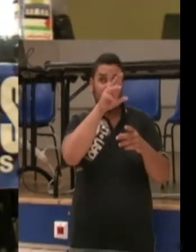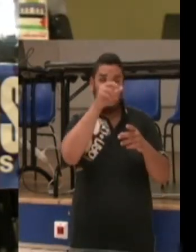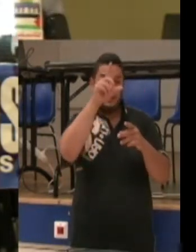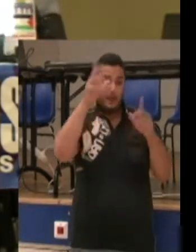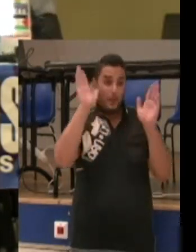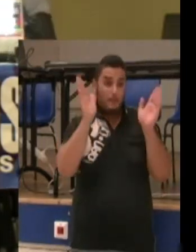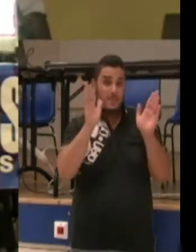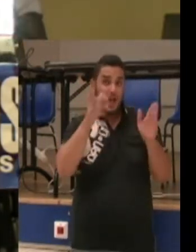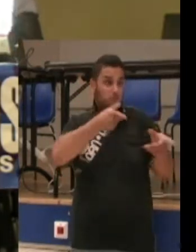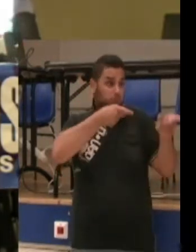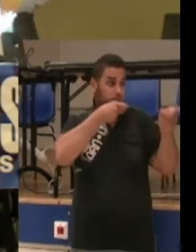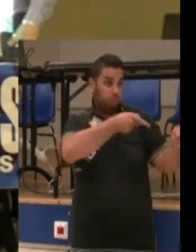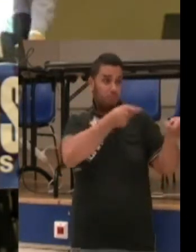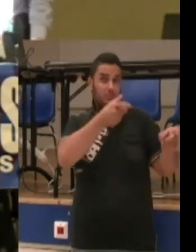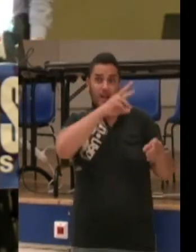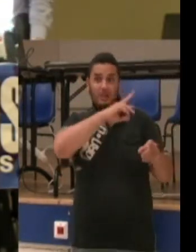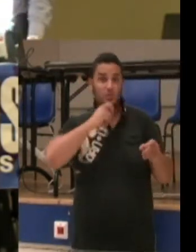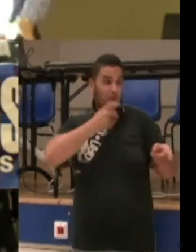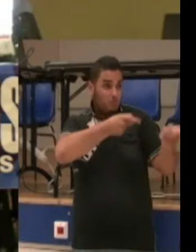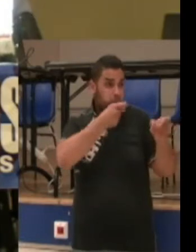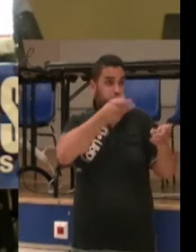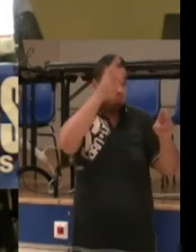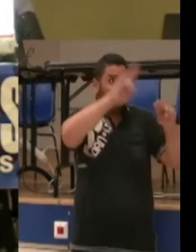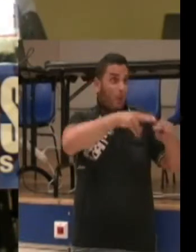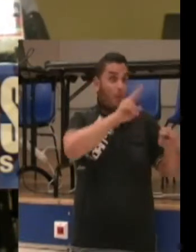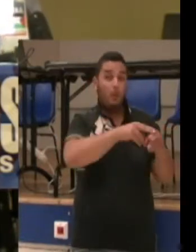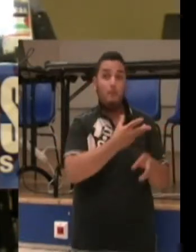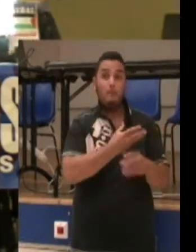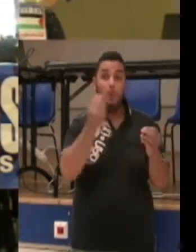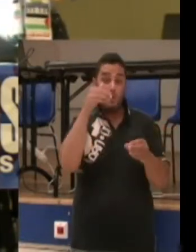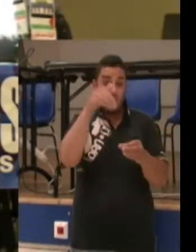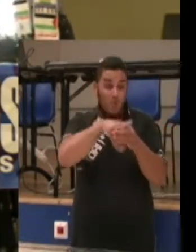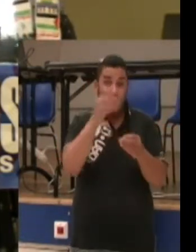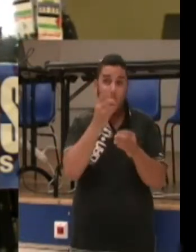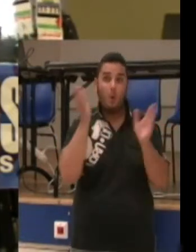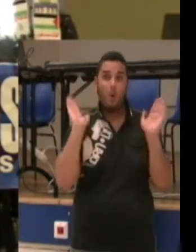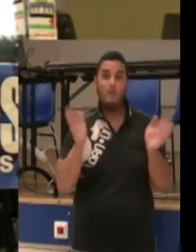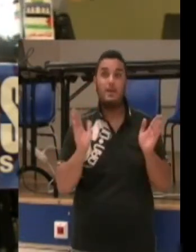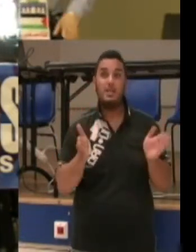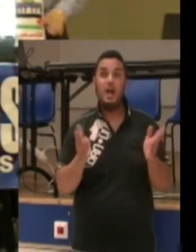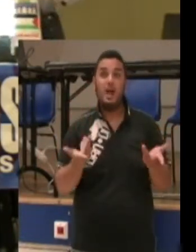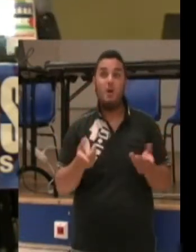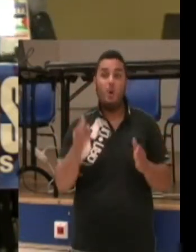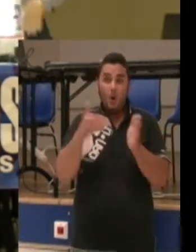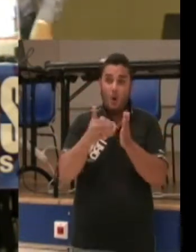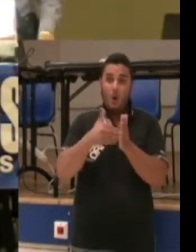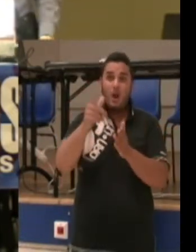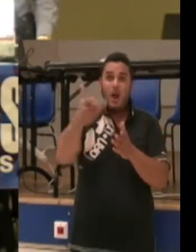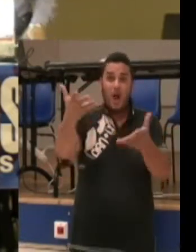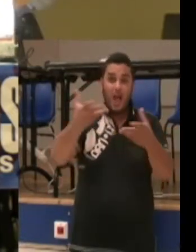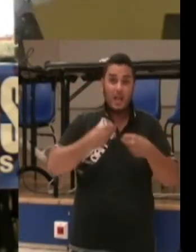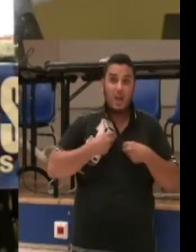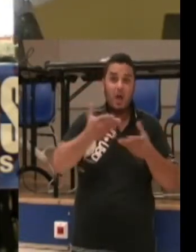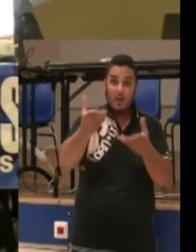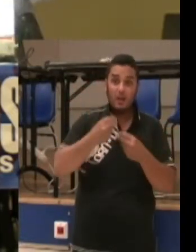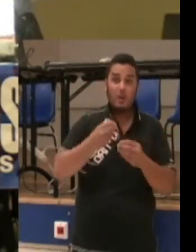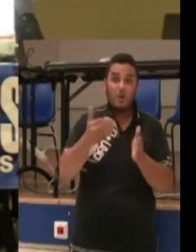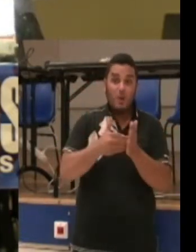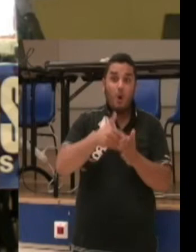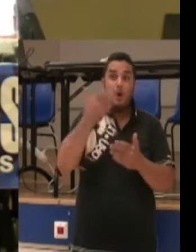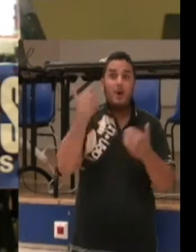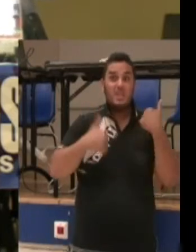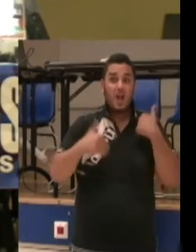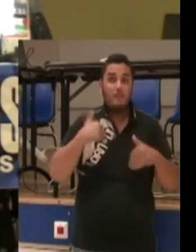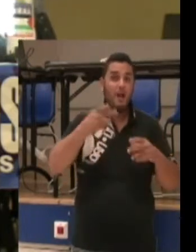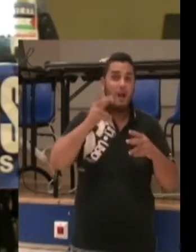autorités israéliennes, par l'armée israélienne, et qui accueille des handicapés, des gens qui